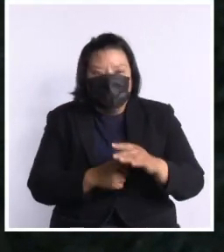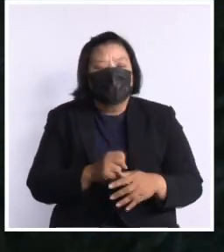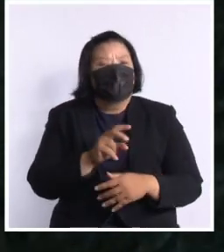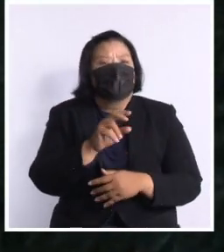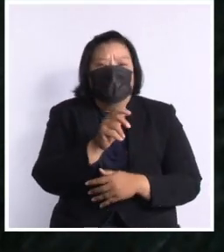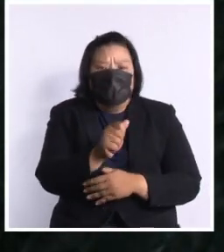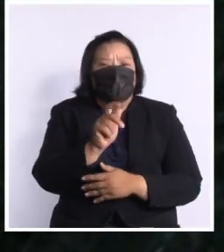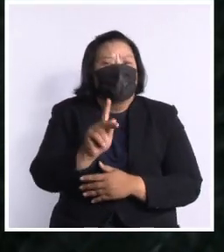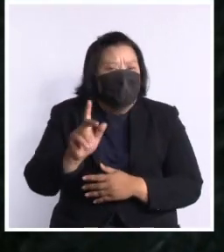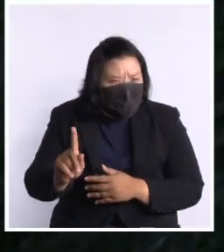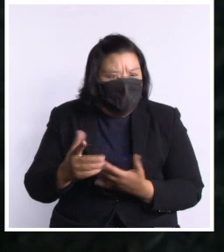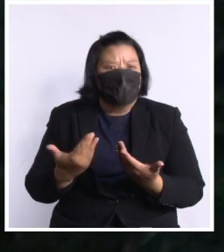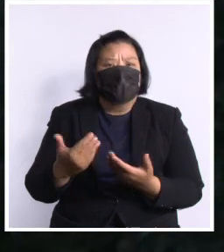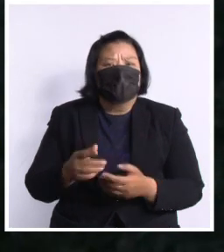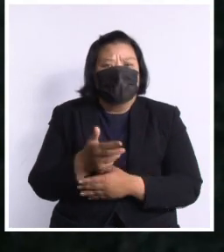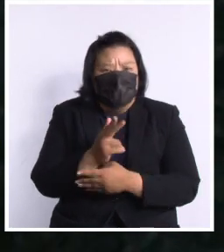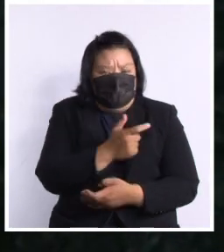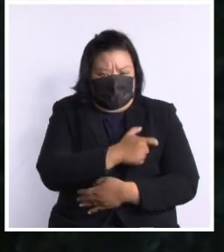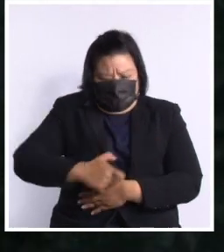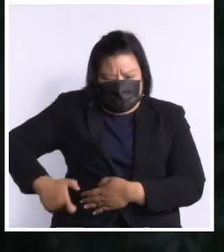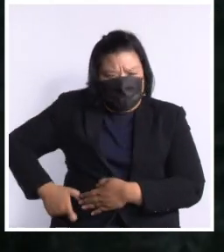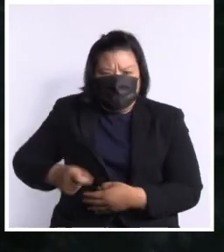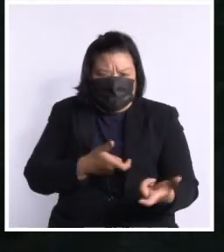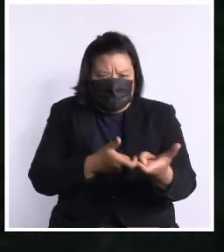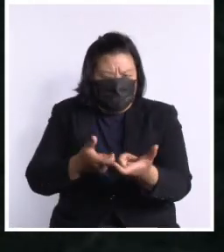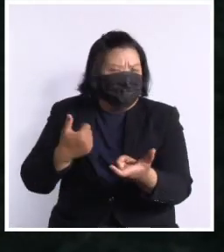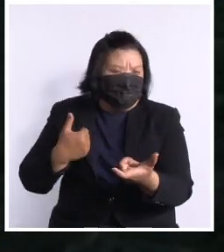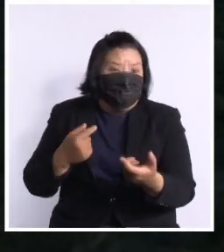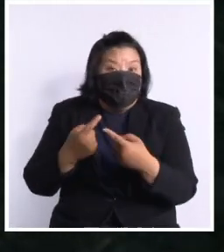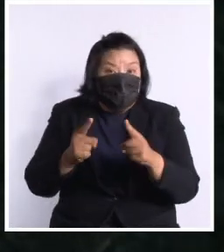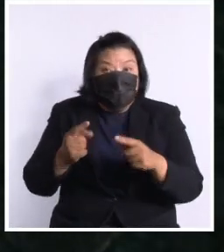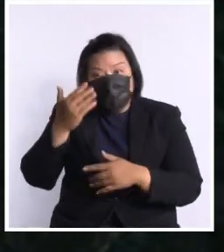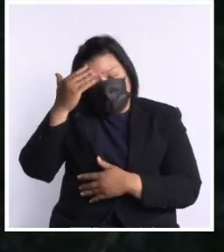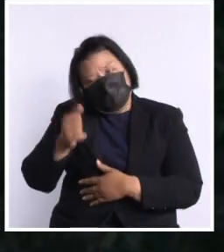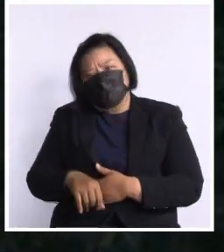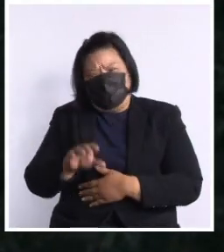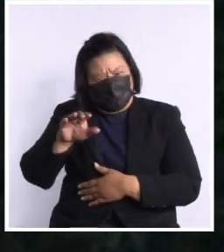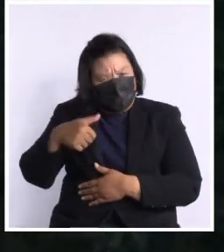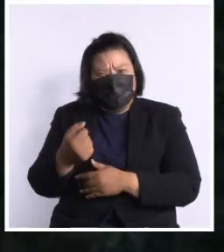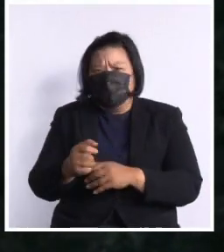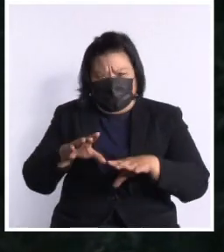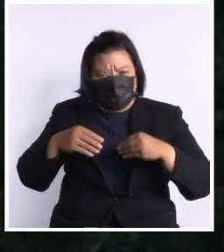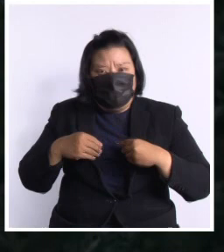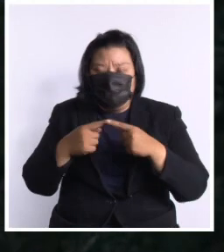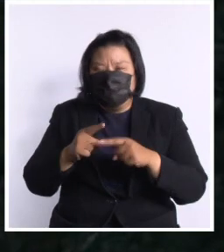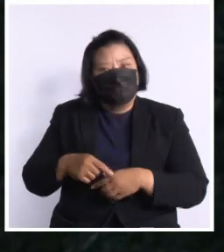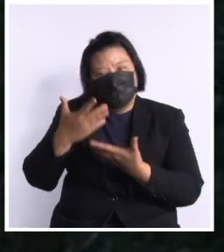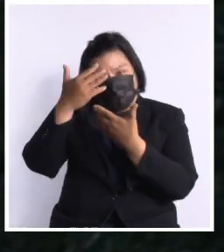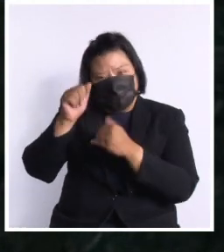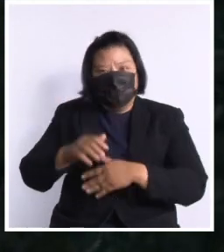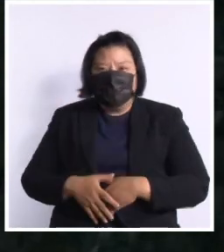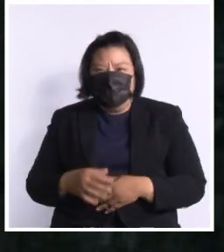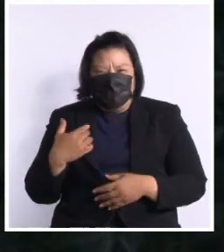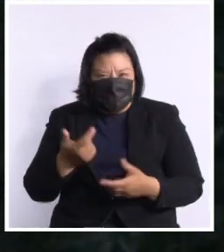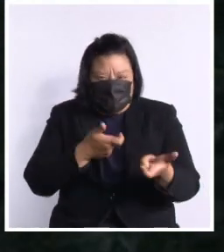ปืนลูกซองและกระสุนจำนวนมากแต่ระหว่างนั้นตำรวจเองมาถึงนะครับรัชกาลที่มอบตัวทั้งคู่จึงยิงต่อสู้กับตำรวจเป็น